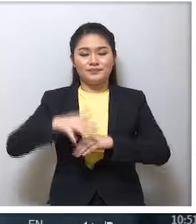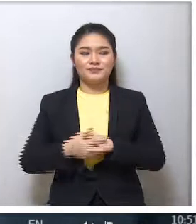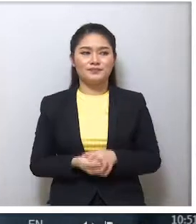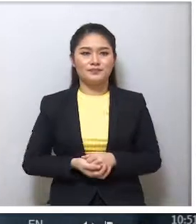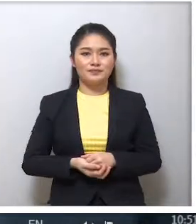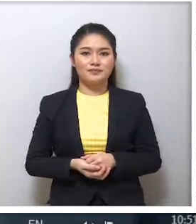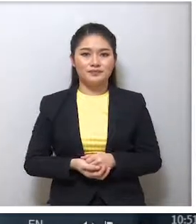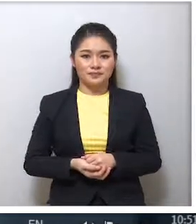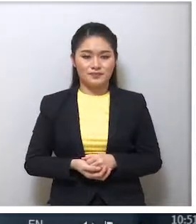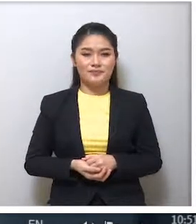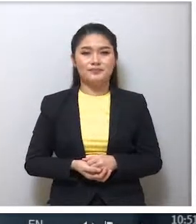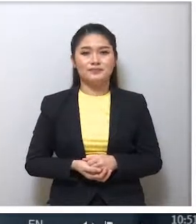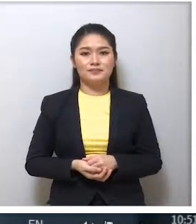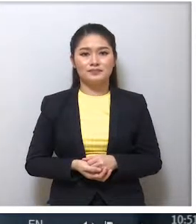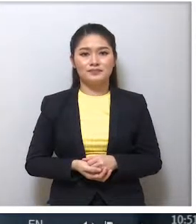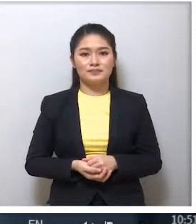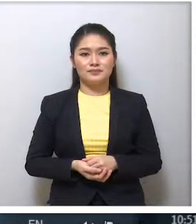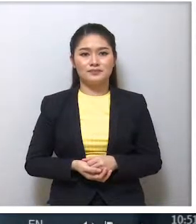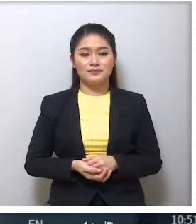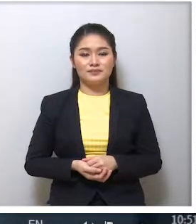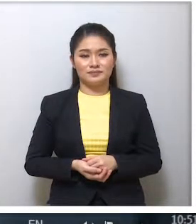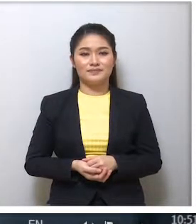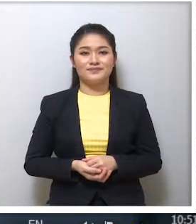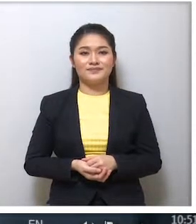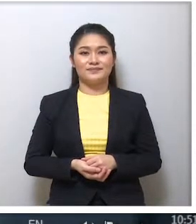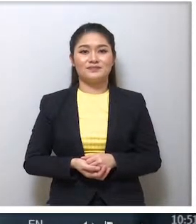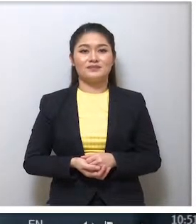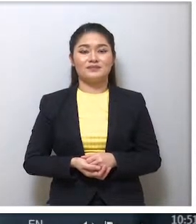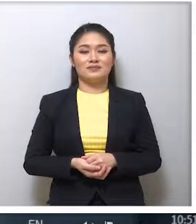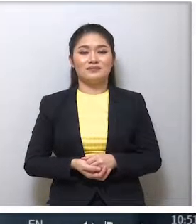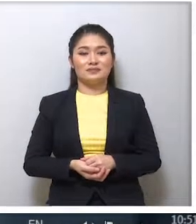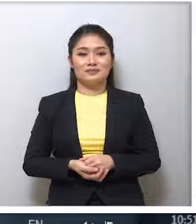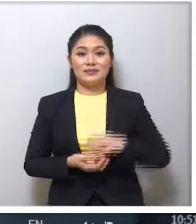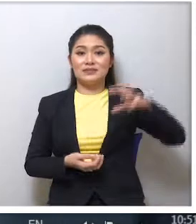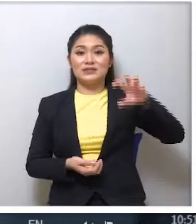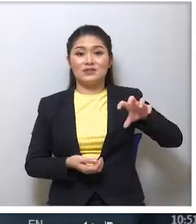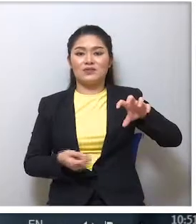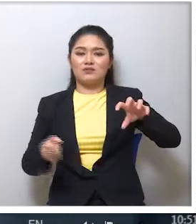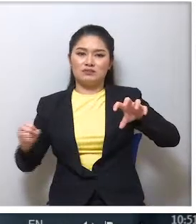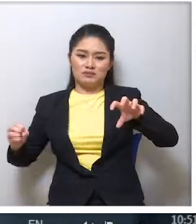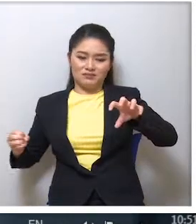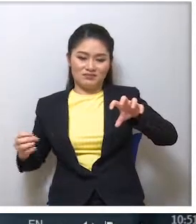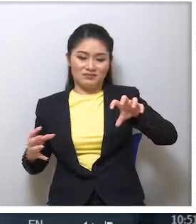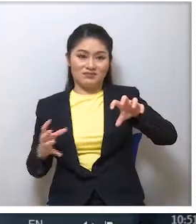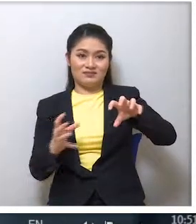เลือกที่วิวท็อปลากกล้องเข้าไปหาตัวชิ้นงานนะครับ